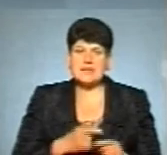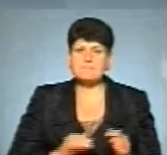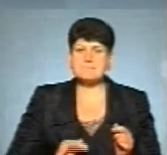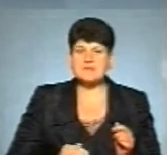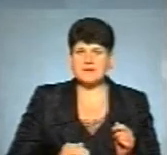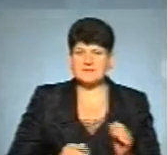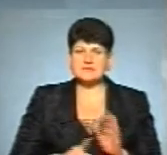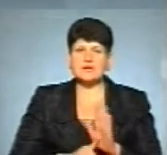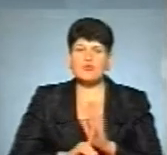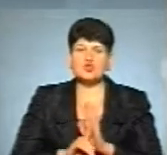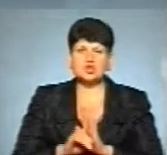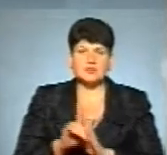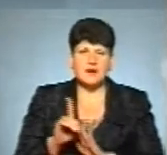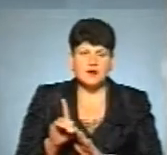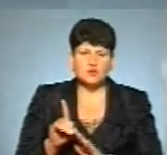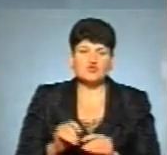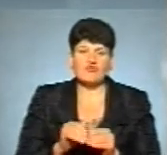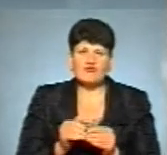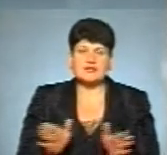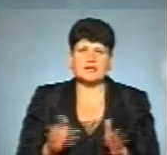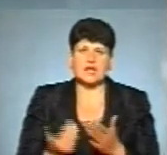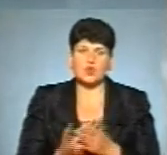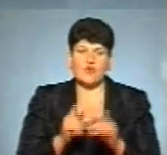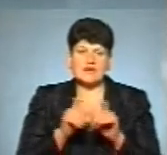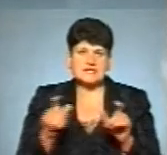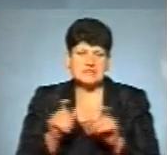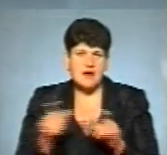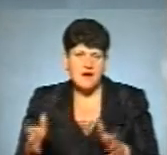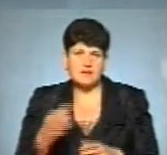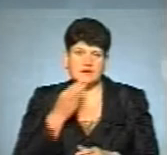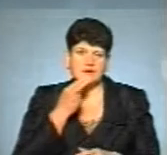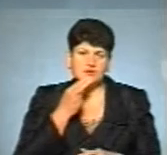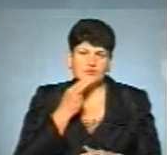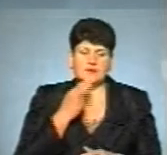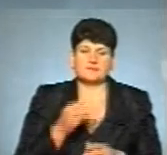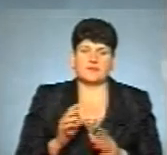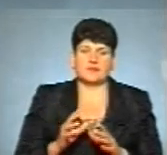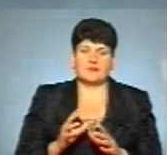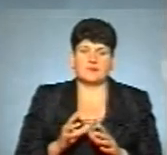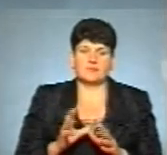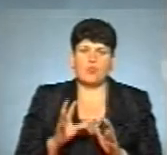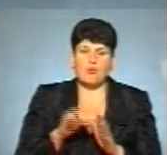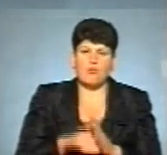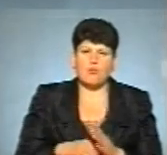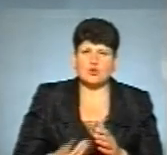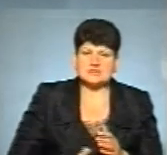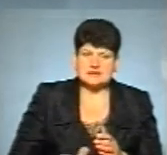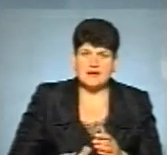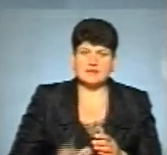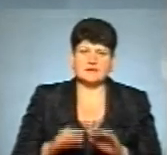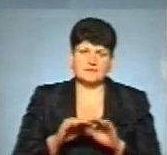які починають відкриття там нових закладів, і харчових, і поселень, і десь на такому рівні.